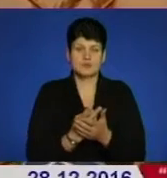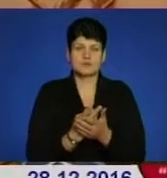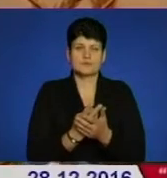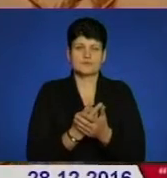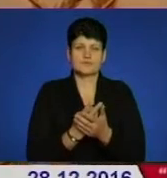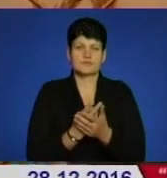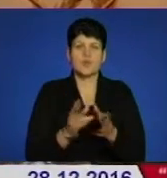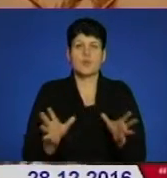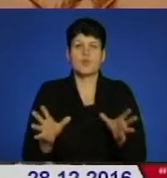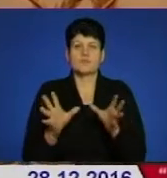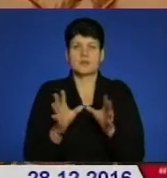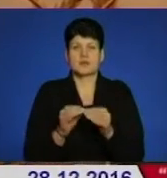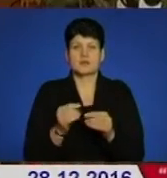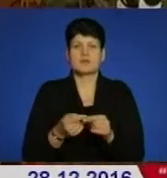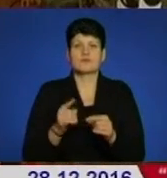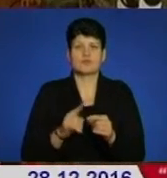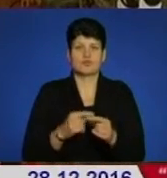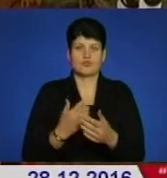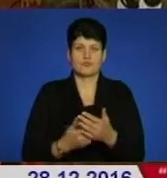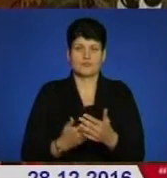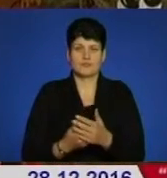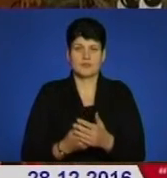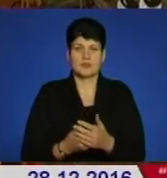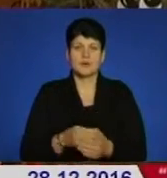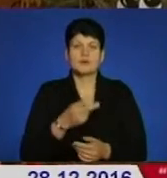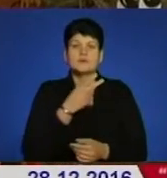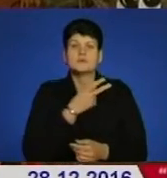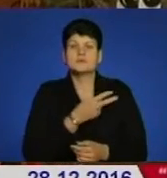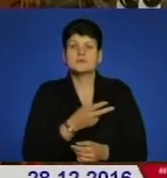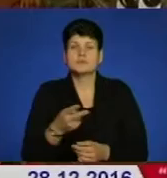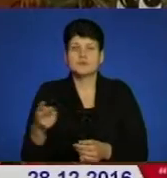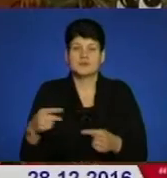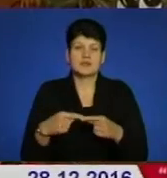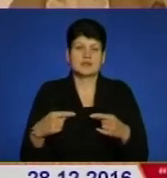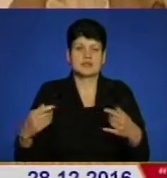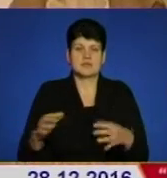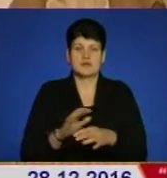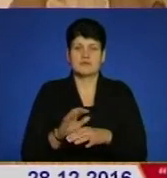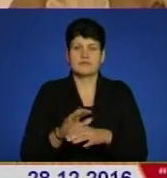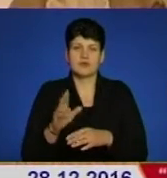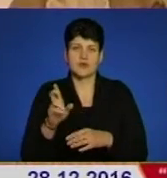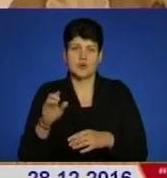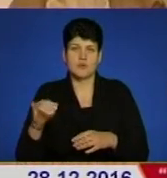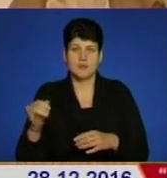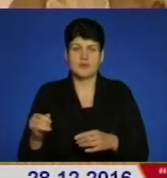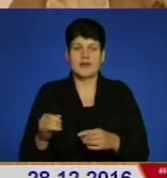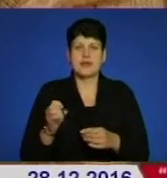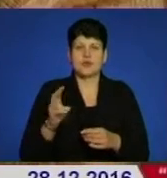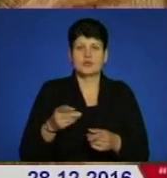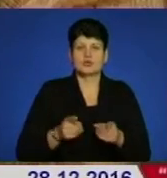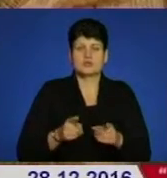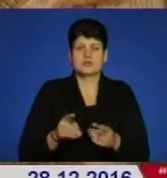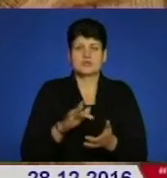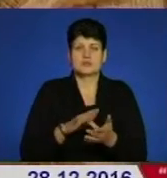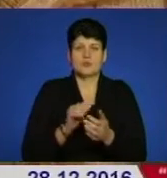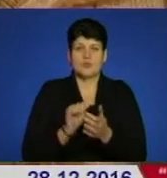тобто, об'єднані у цьому виробі. Помилуватися розмаїтими виробами вихованців еколого-натуралістичного центру можна буде